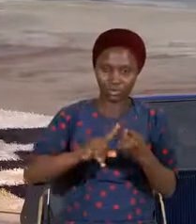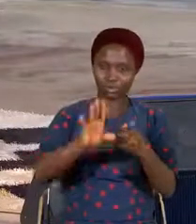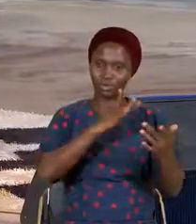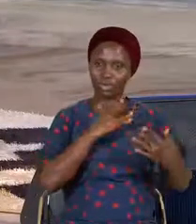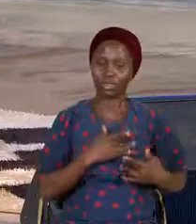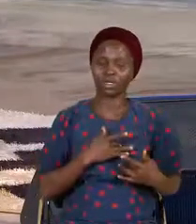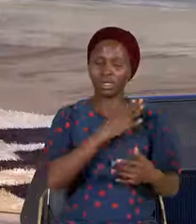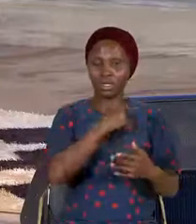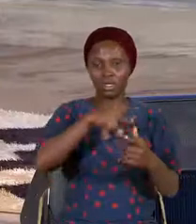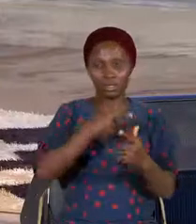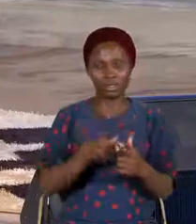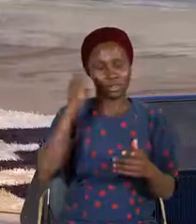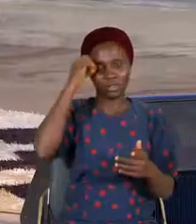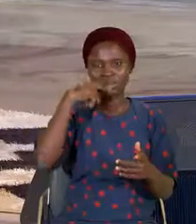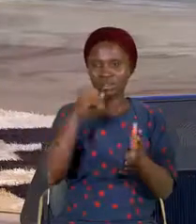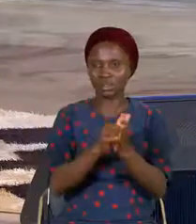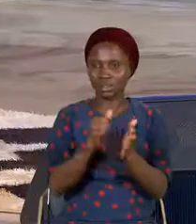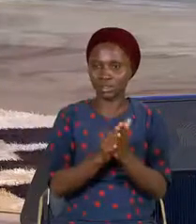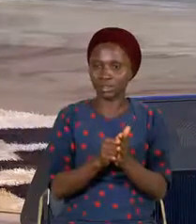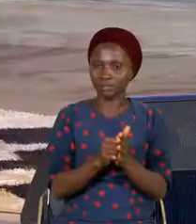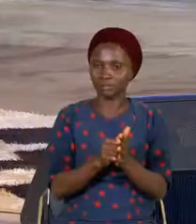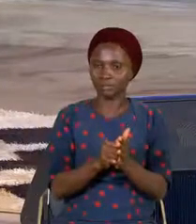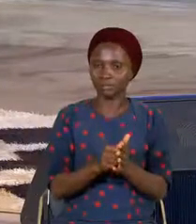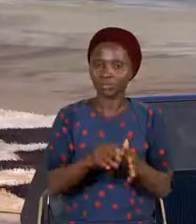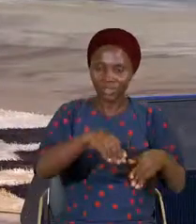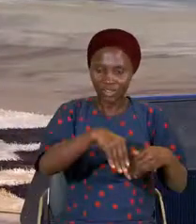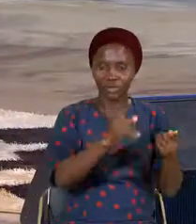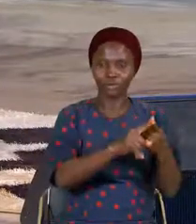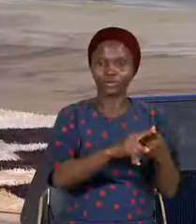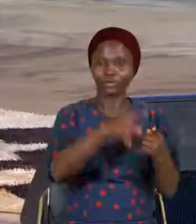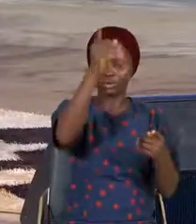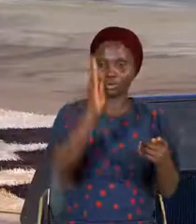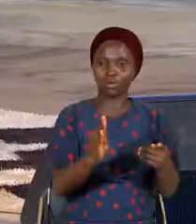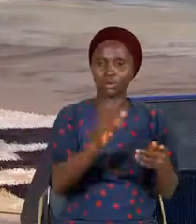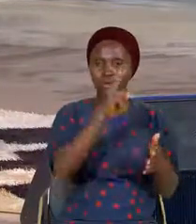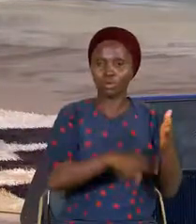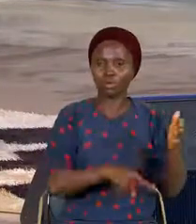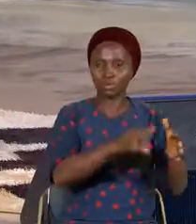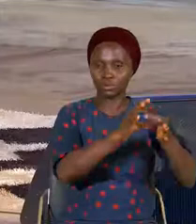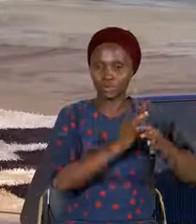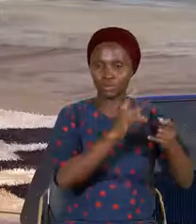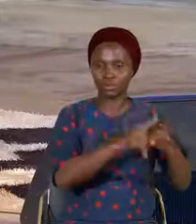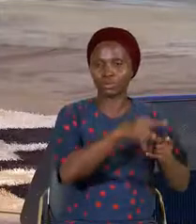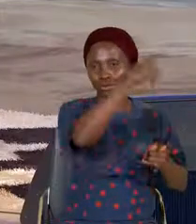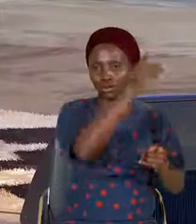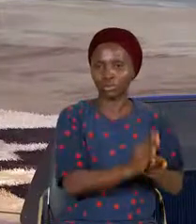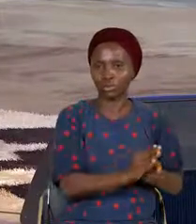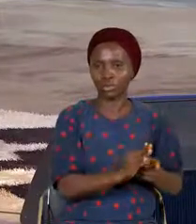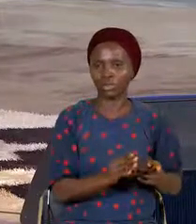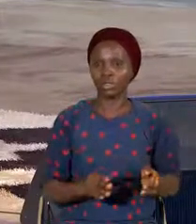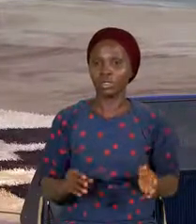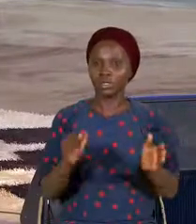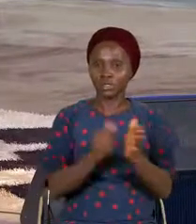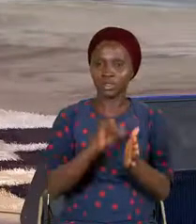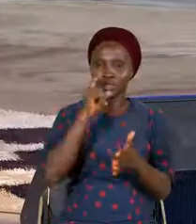cœur. Maintenant dit, et à Dieu, ce qui est à Dieu. C'est